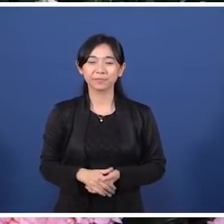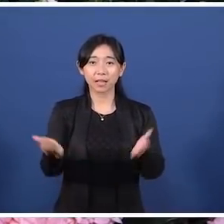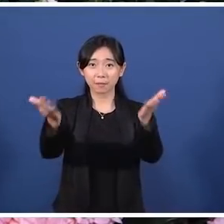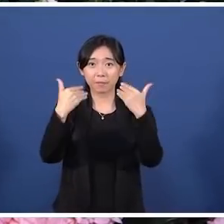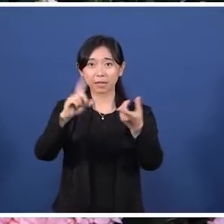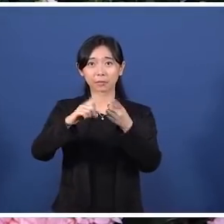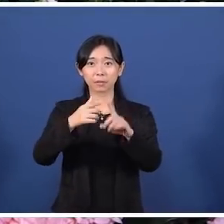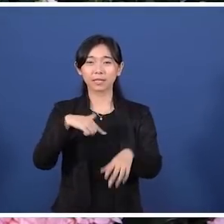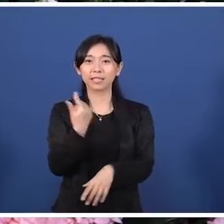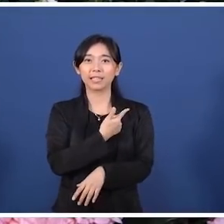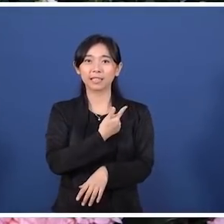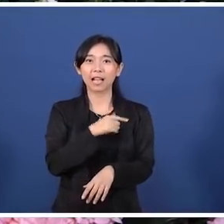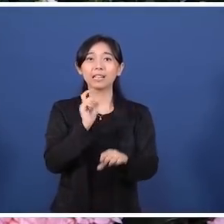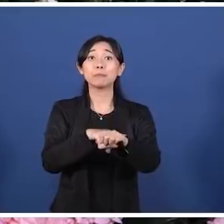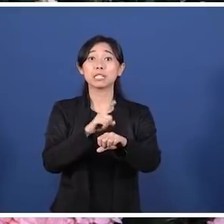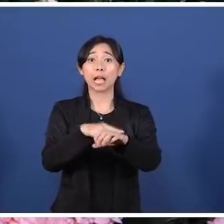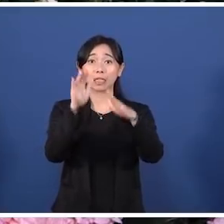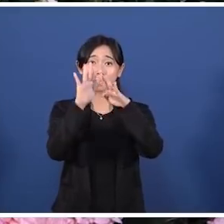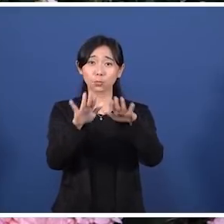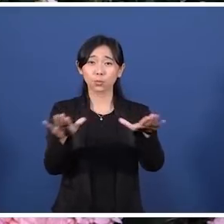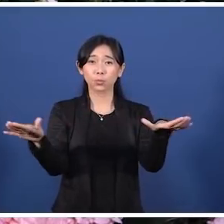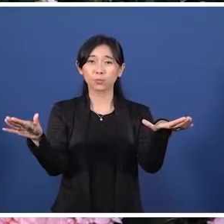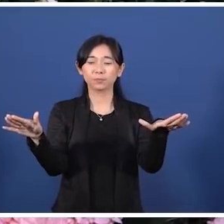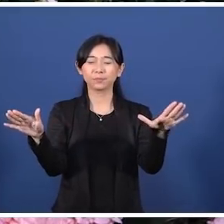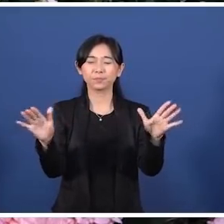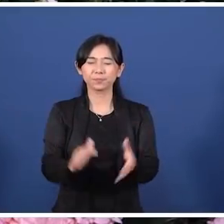Mari saudara-saudara kita masuk di dalam saat teduh.